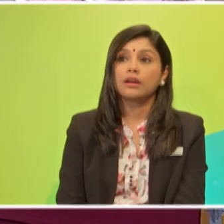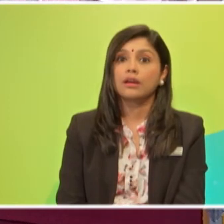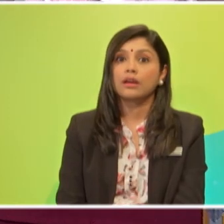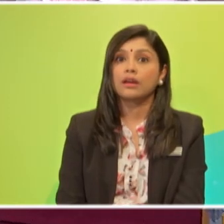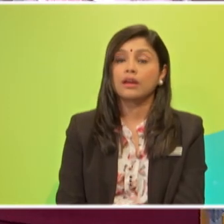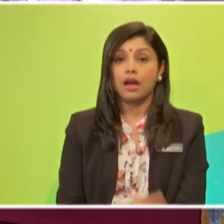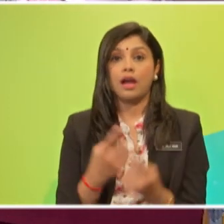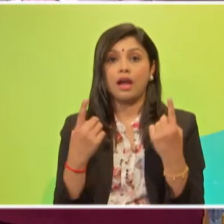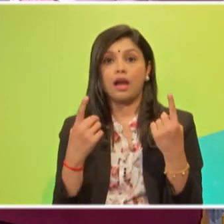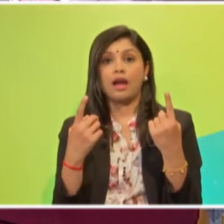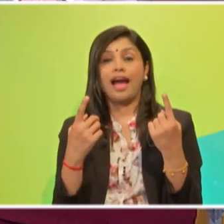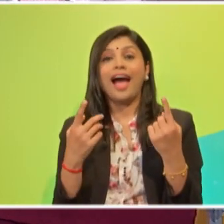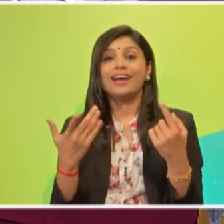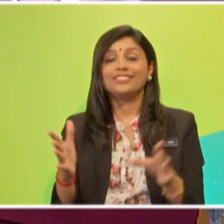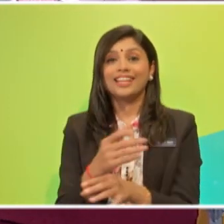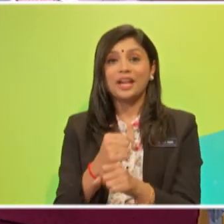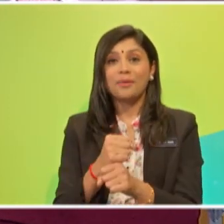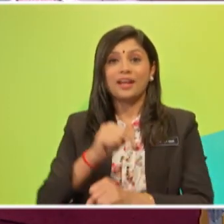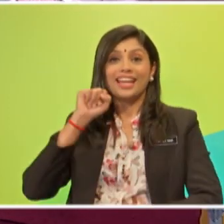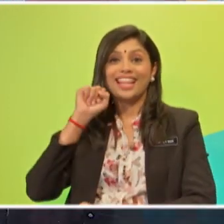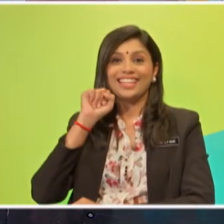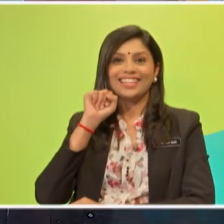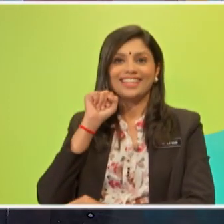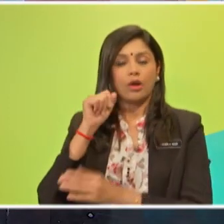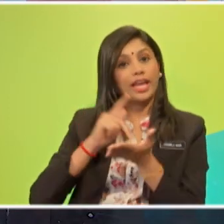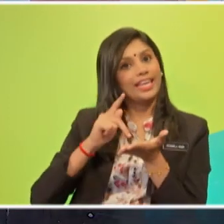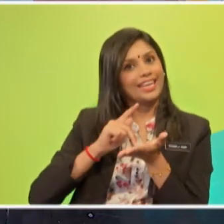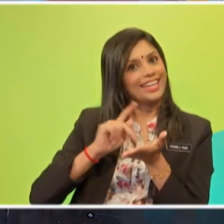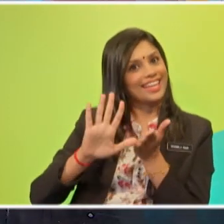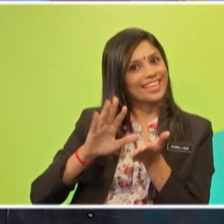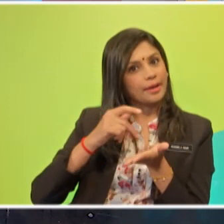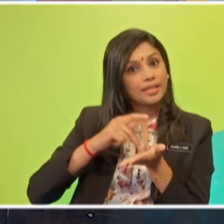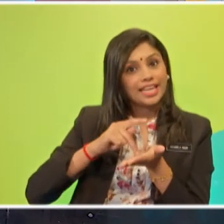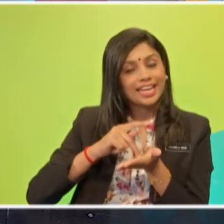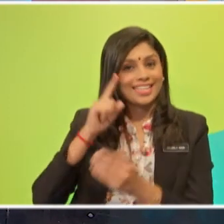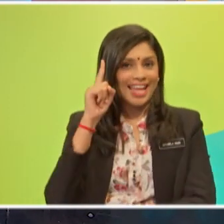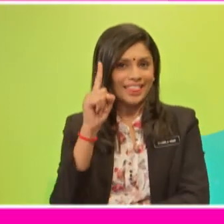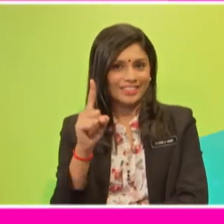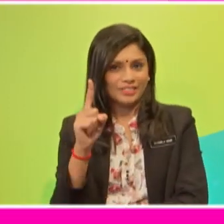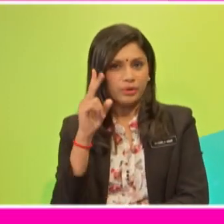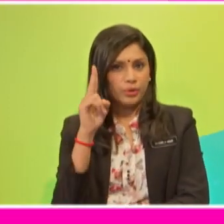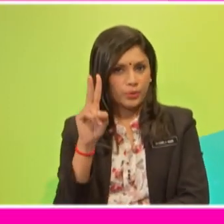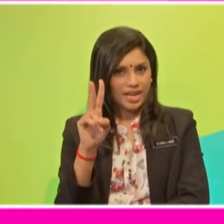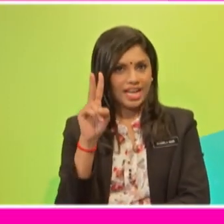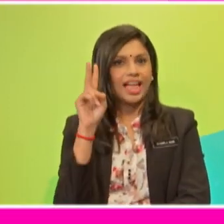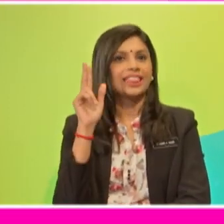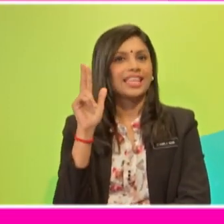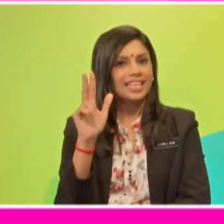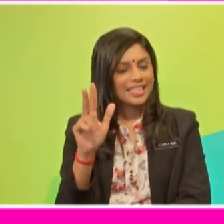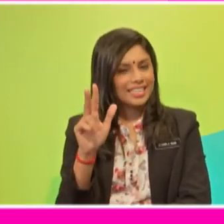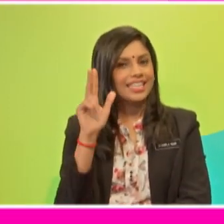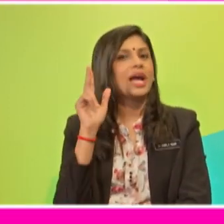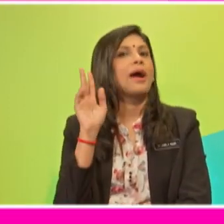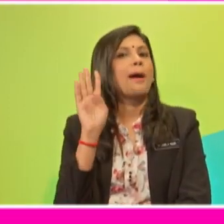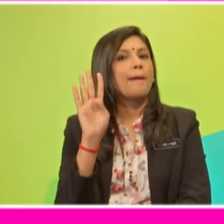dan murid-murid di rumah dapat berapa bintang? Okey, saya cuba kirakan, okay, cikgu. Boleh. Boleh. Satu, dua,